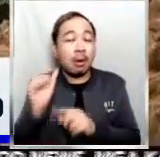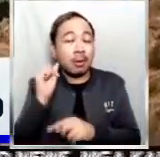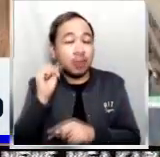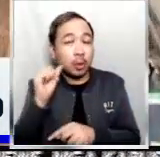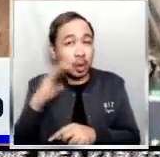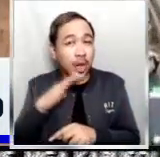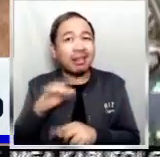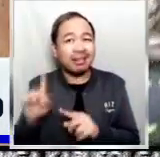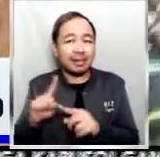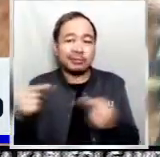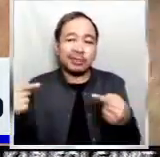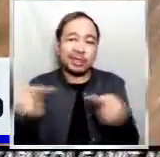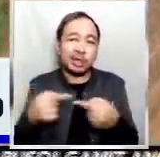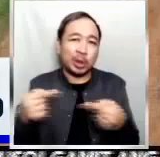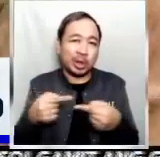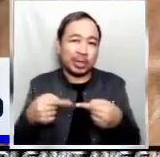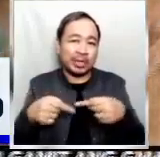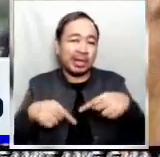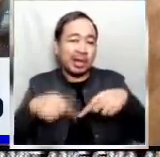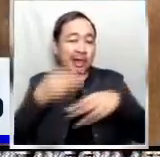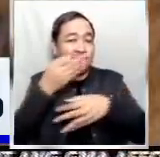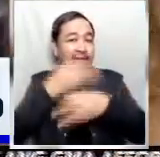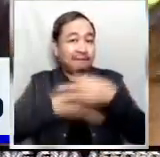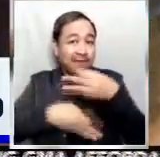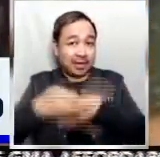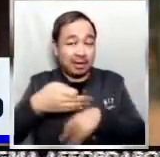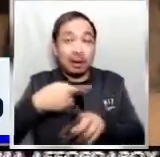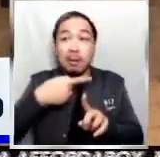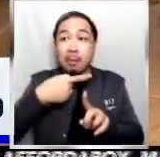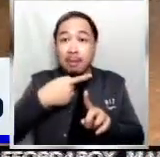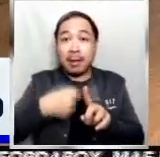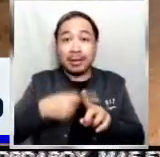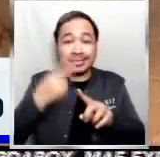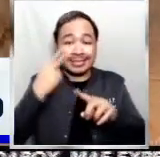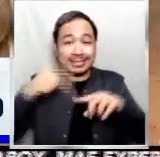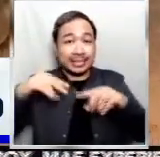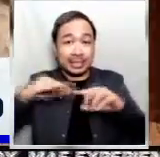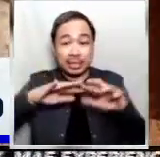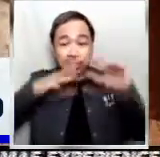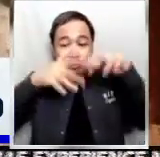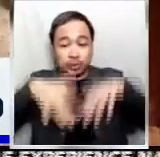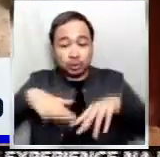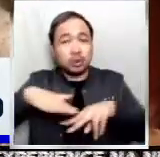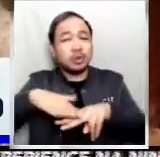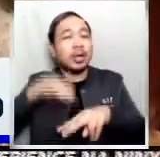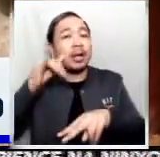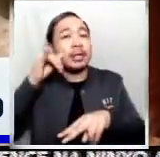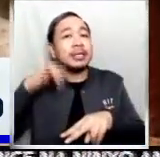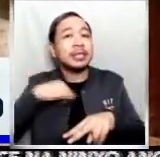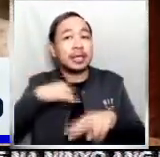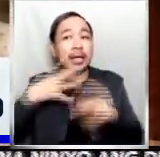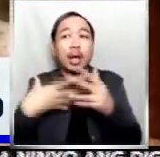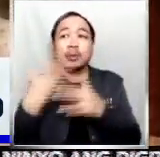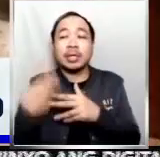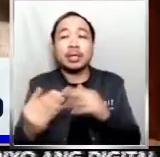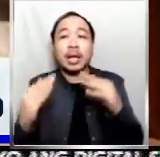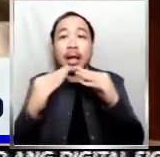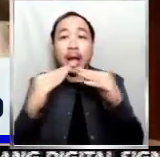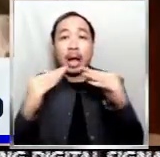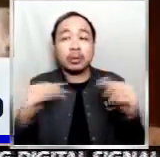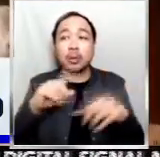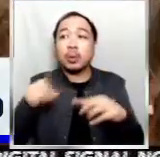paa. Natabunan din ng guho ang kalahati ng katawan. Nasa labas daw sila ng bahay kagabi ng asawa nang maganap ang